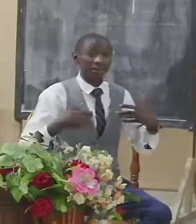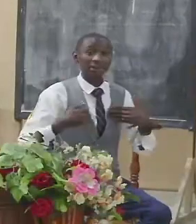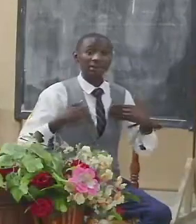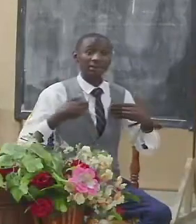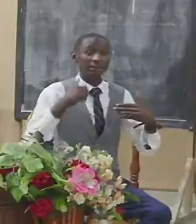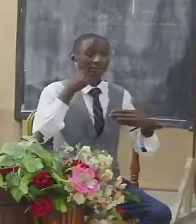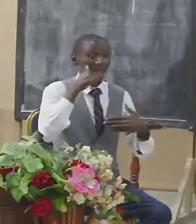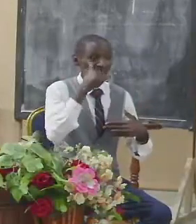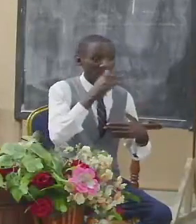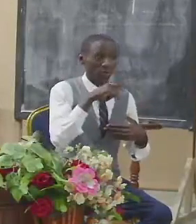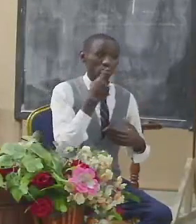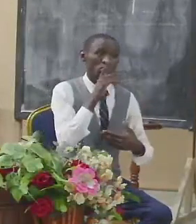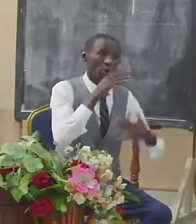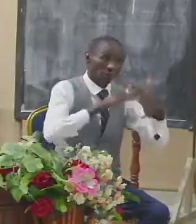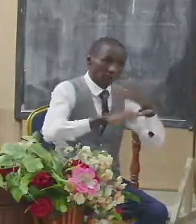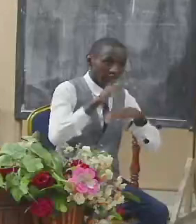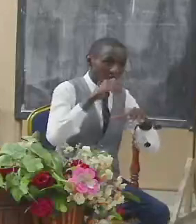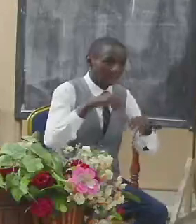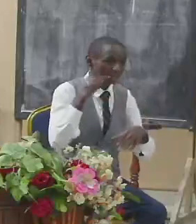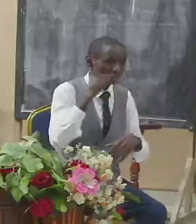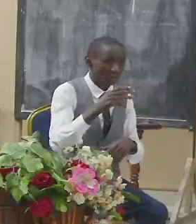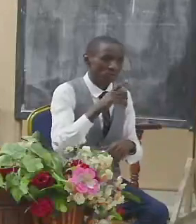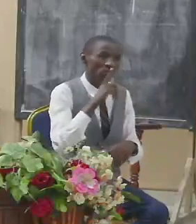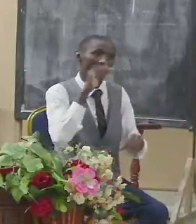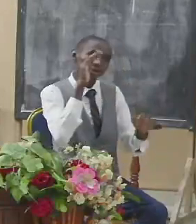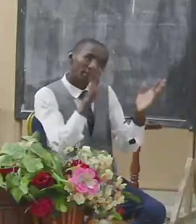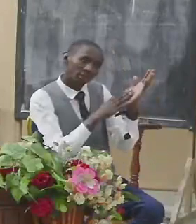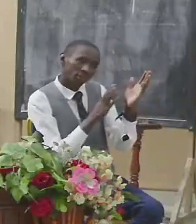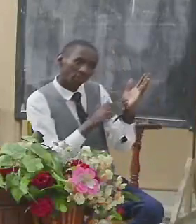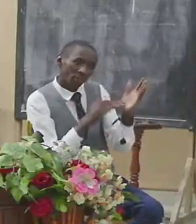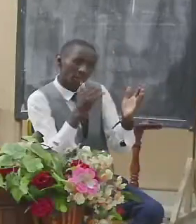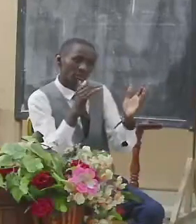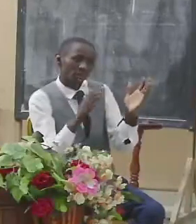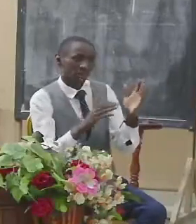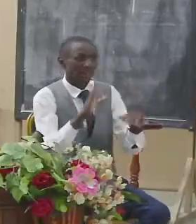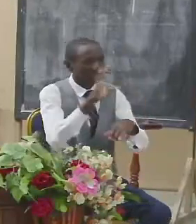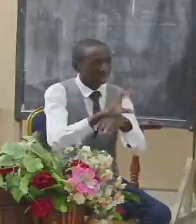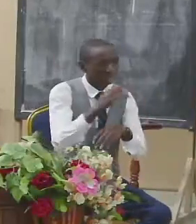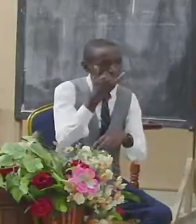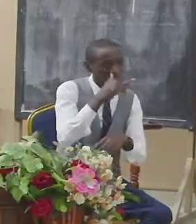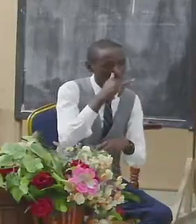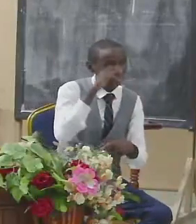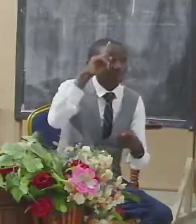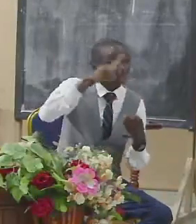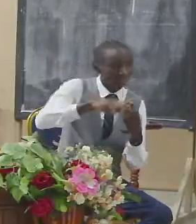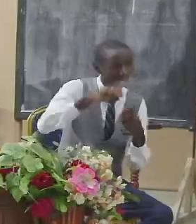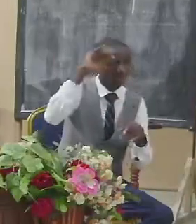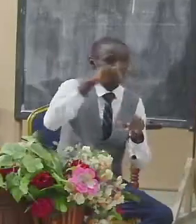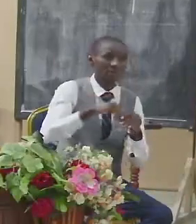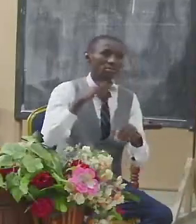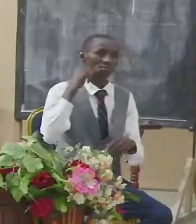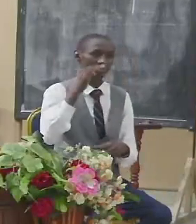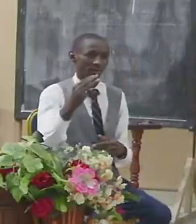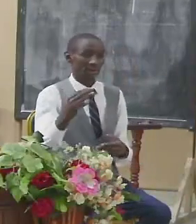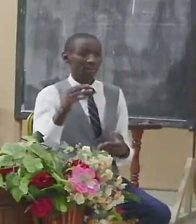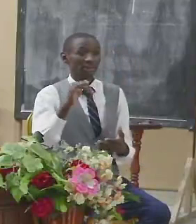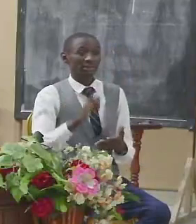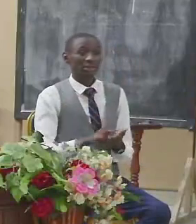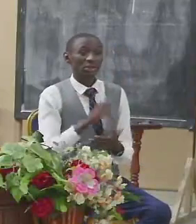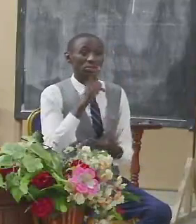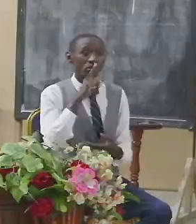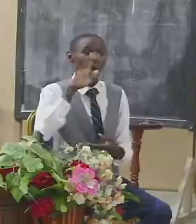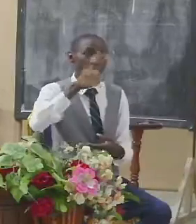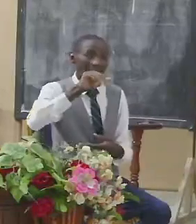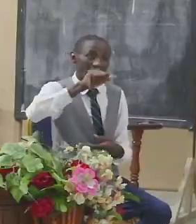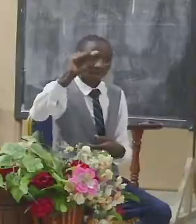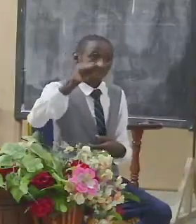Ceux qui sont nés dans le école message. De dimanche. Il est dans l'école de dimanche. Pas qu'au message. Il est toujours dans le message. Jo baigné oui. Ce